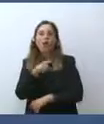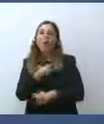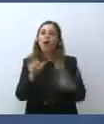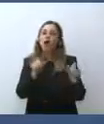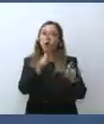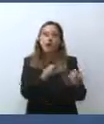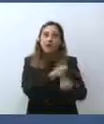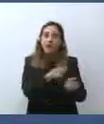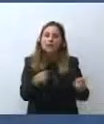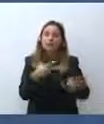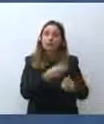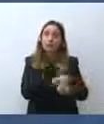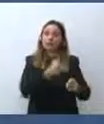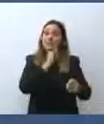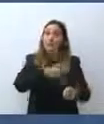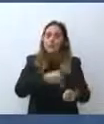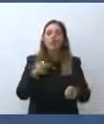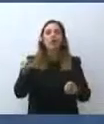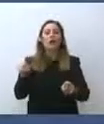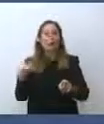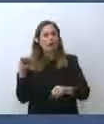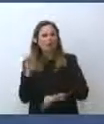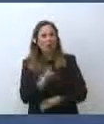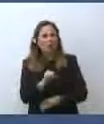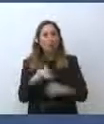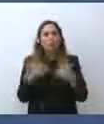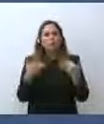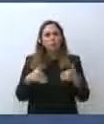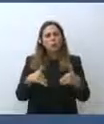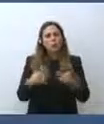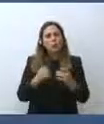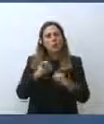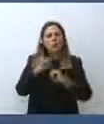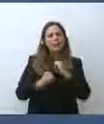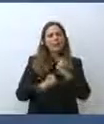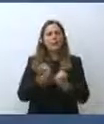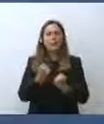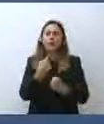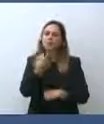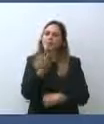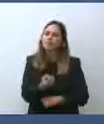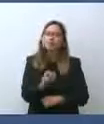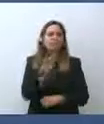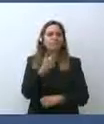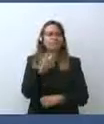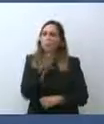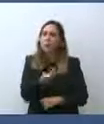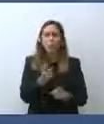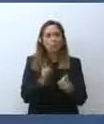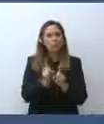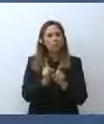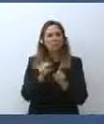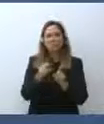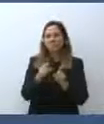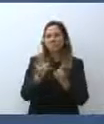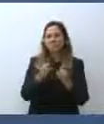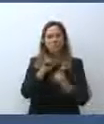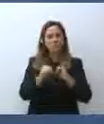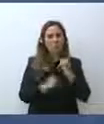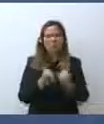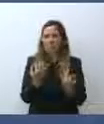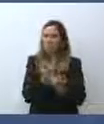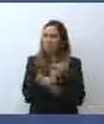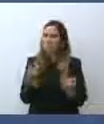Questa violenza è particolarmente odiosa, pigliacca, quando è fatta nei